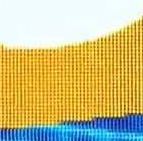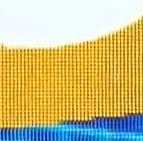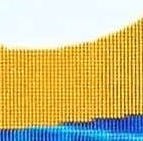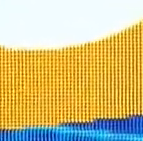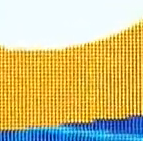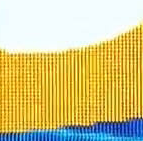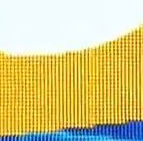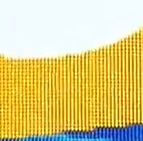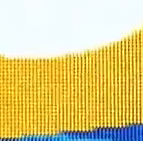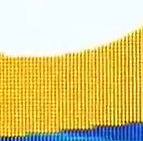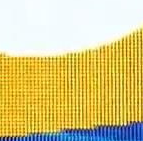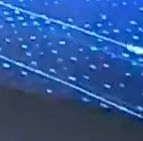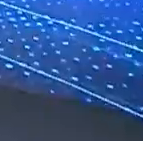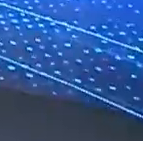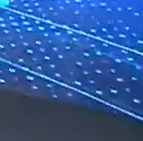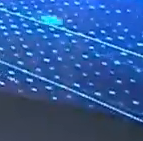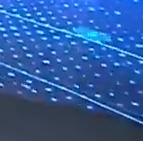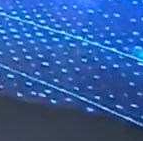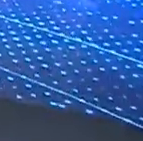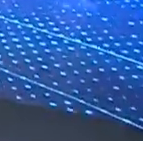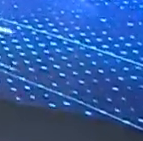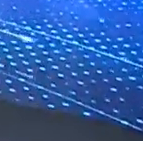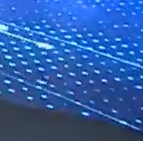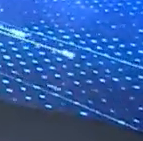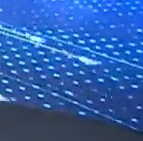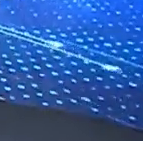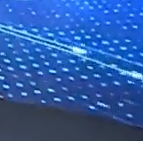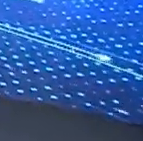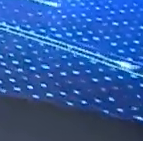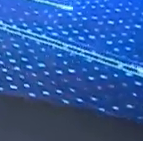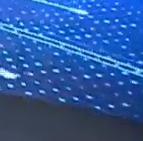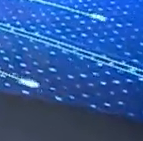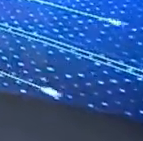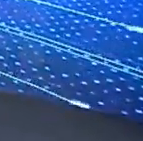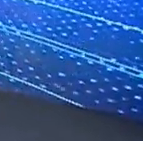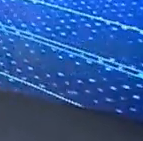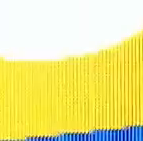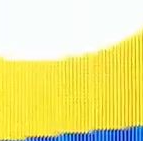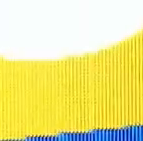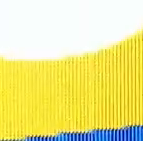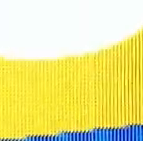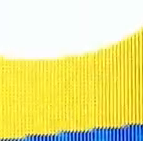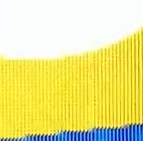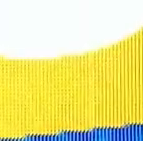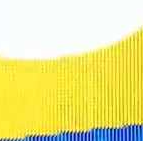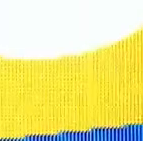Evet, İstanbul büyük aşkımız, büyük sevdamız